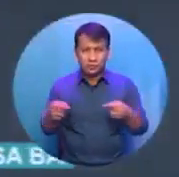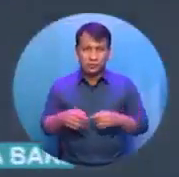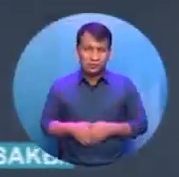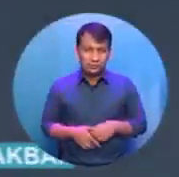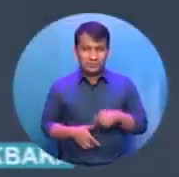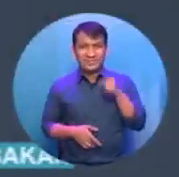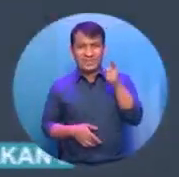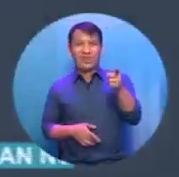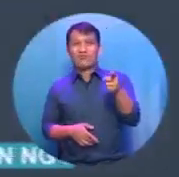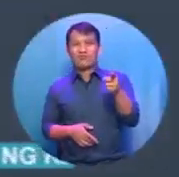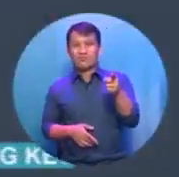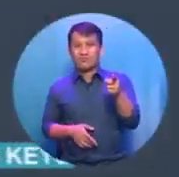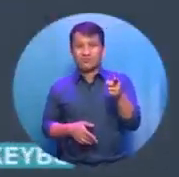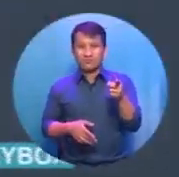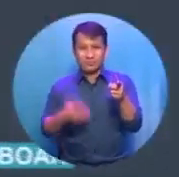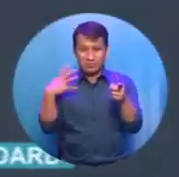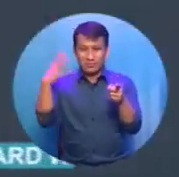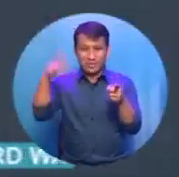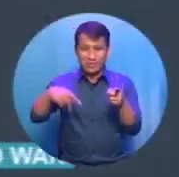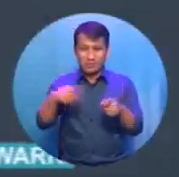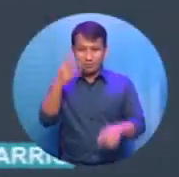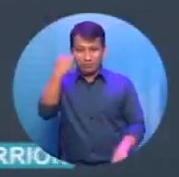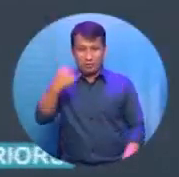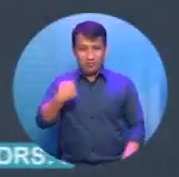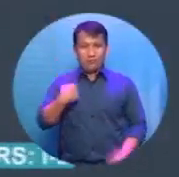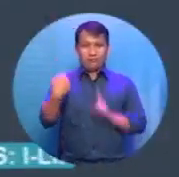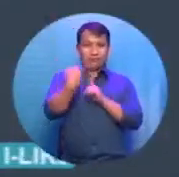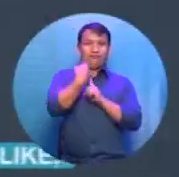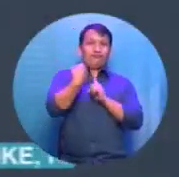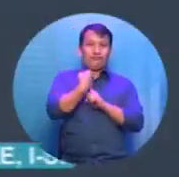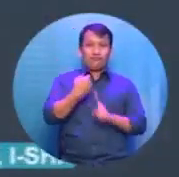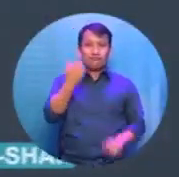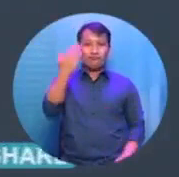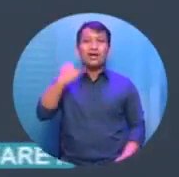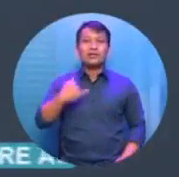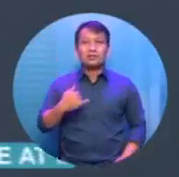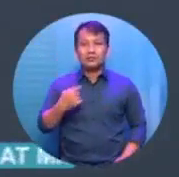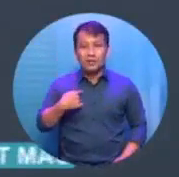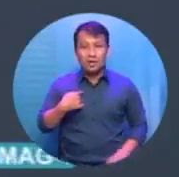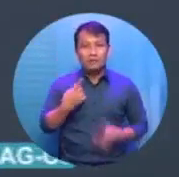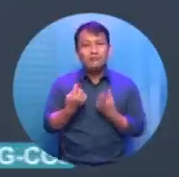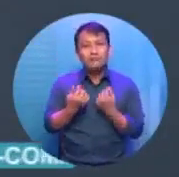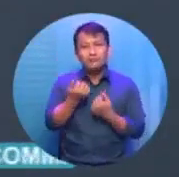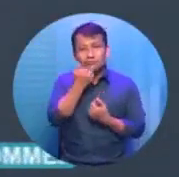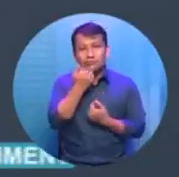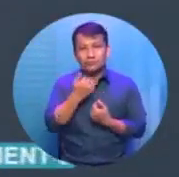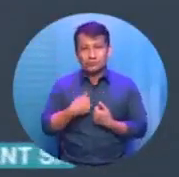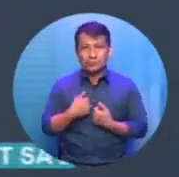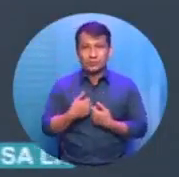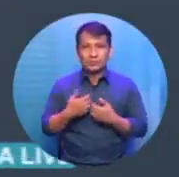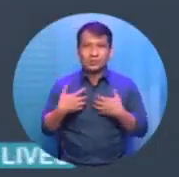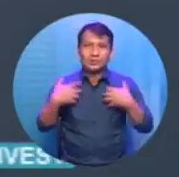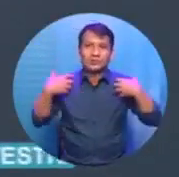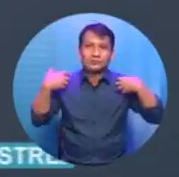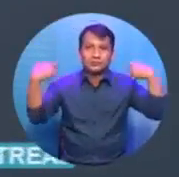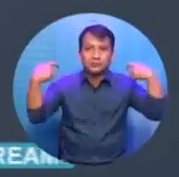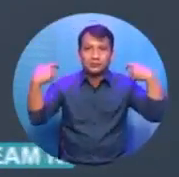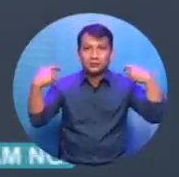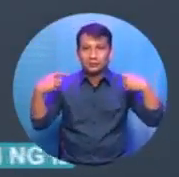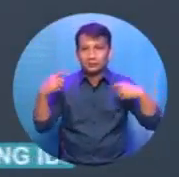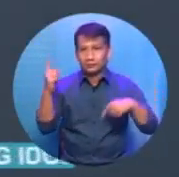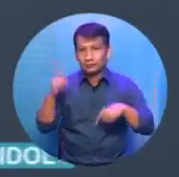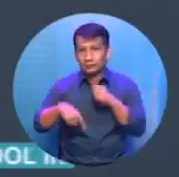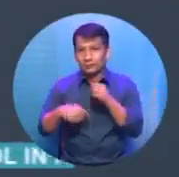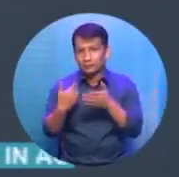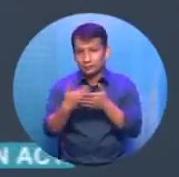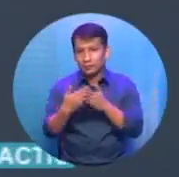Kapitan Mamerto Suyot Jr., bakit mo ako binugbog? Anong kasalanan ang nagawa ko sa'yo? Sa laki ng katawan mo, muntik mo pa